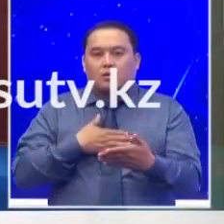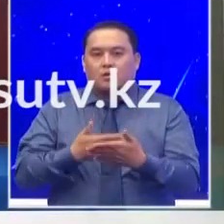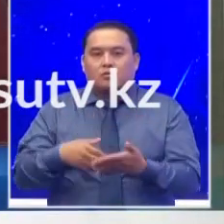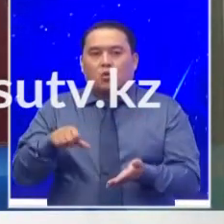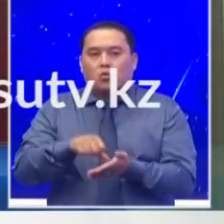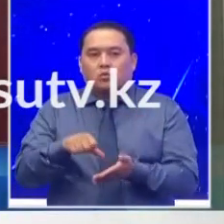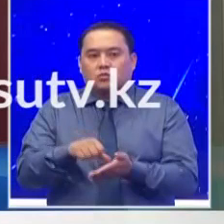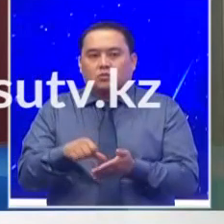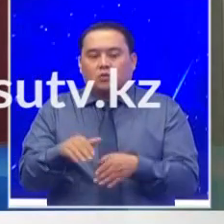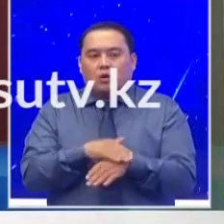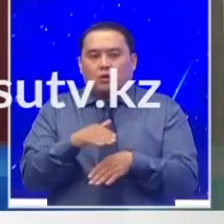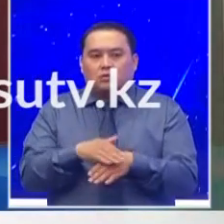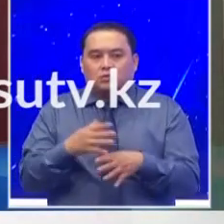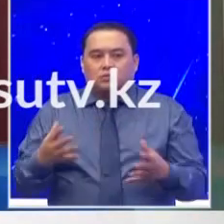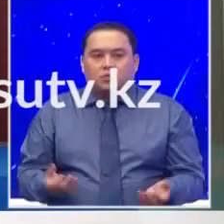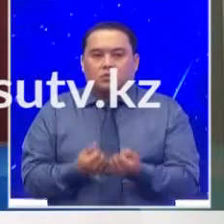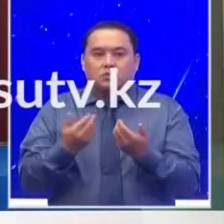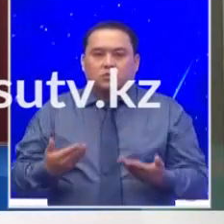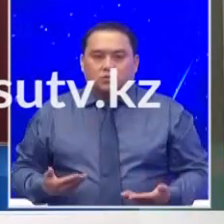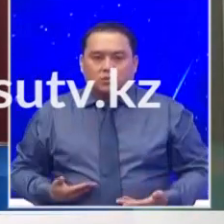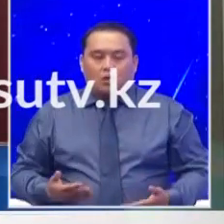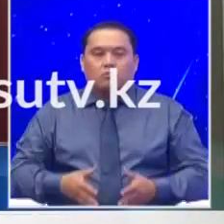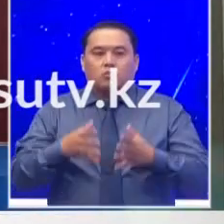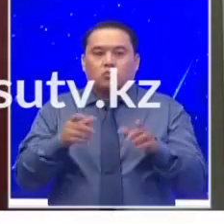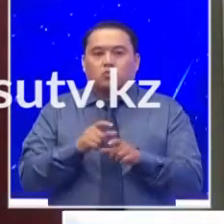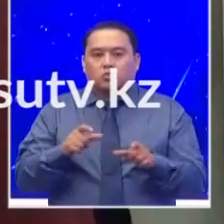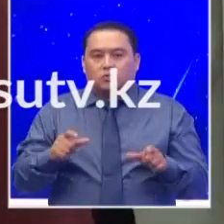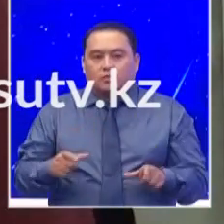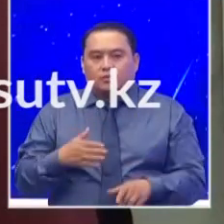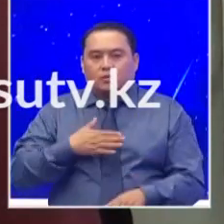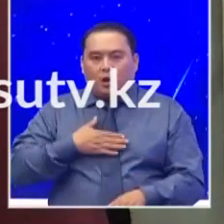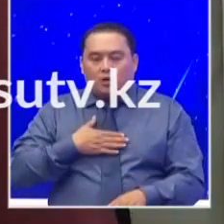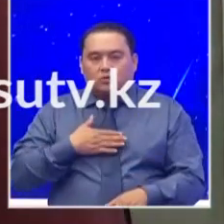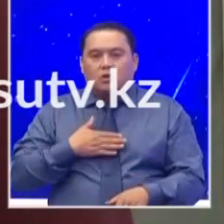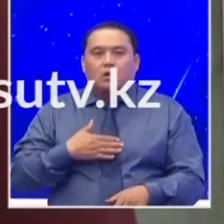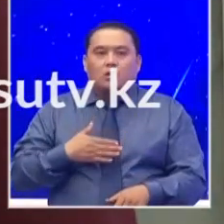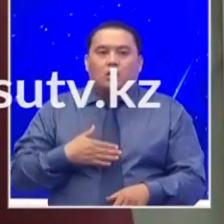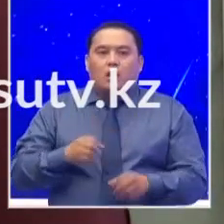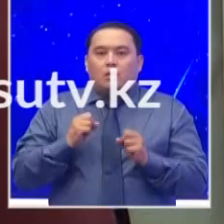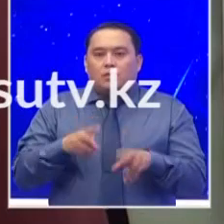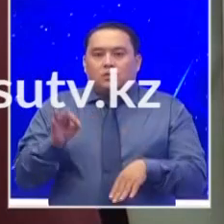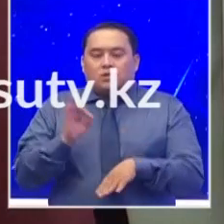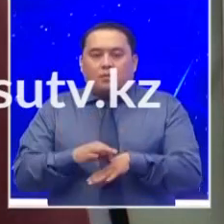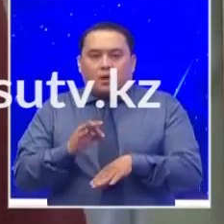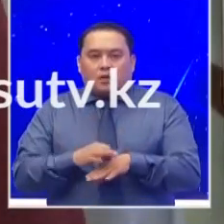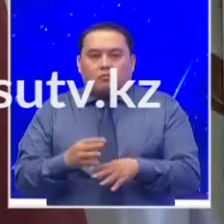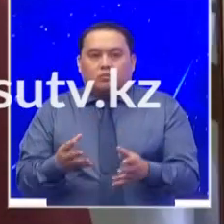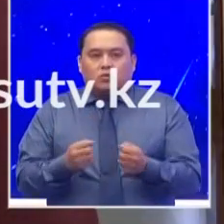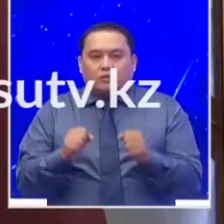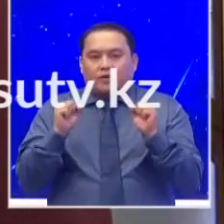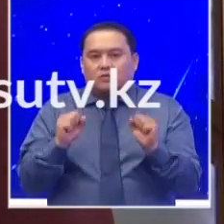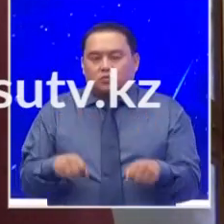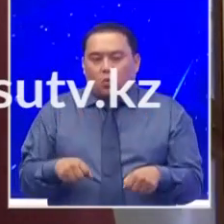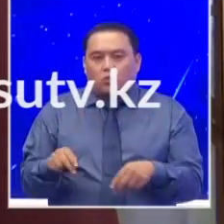в акции «Стань донором, спаси жизнь», чтобы больше людей, наших соотечественников, борющихся с опасными недугами, получили